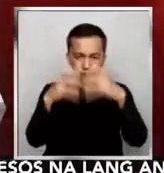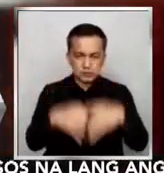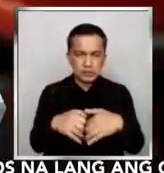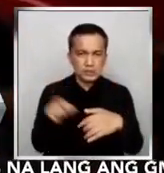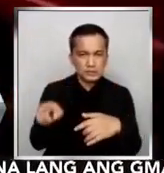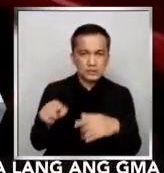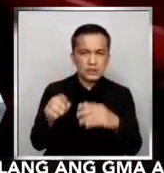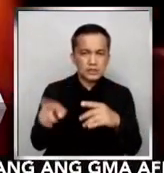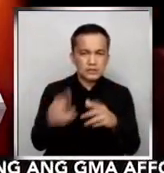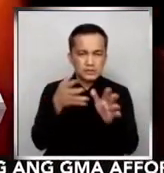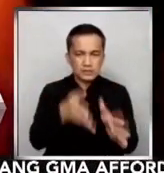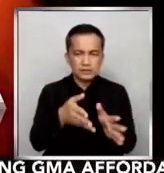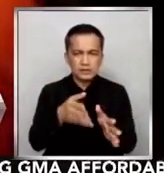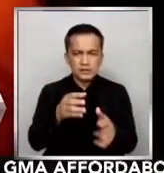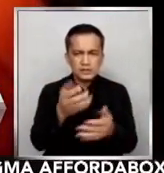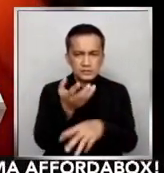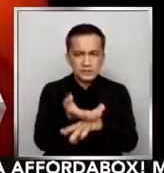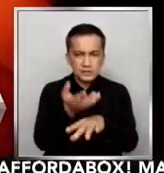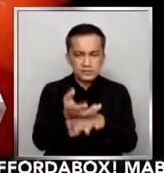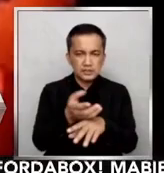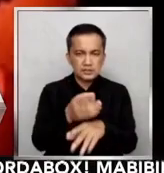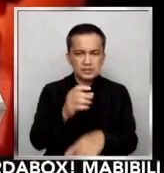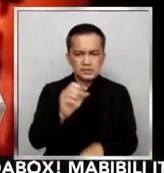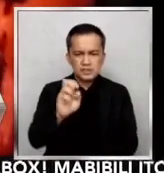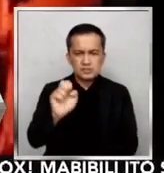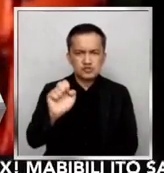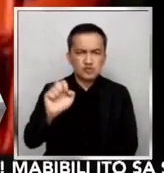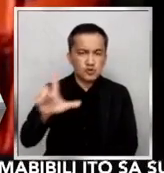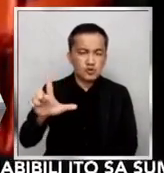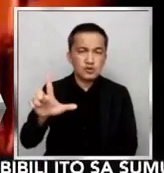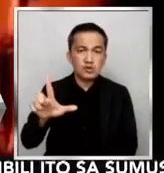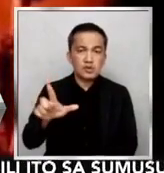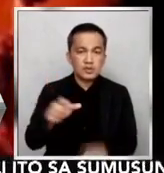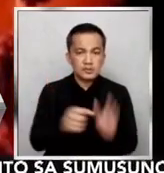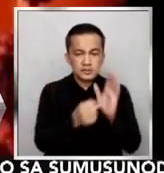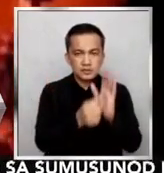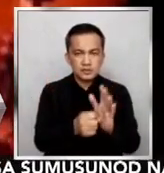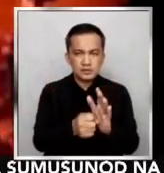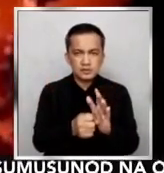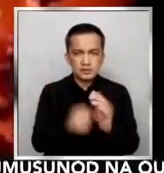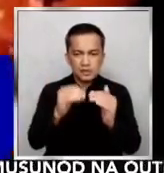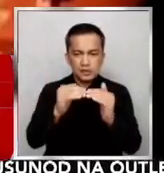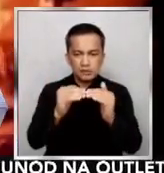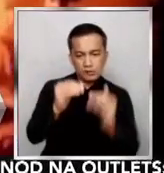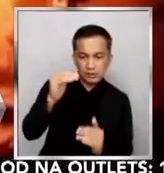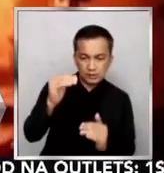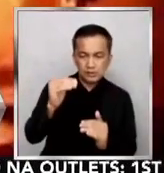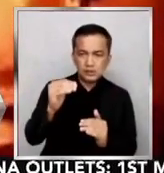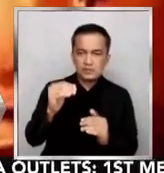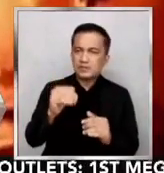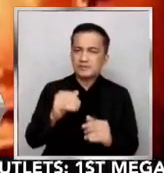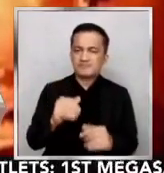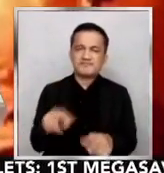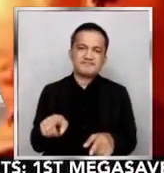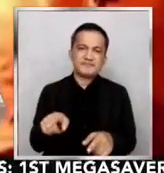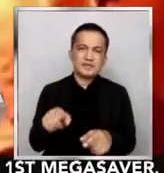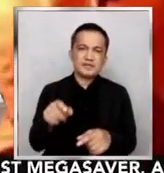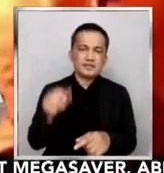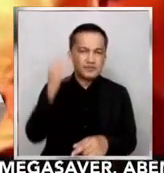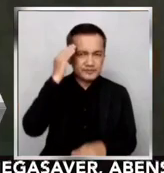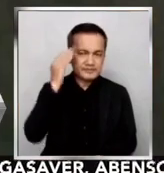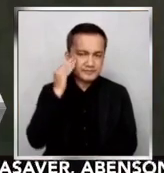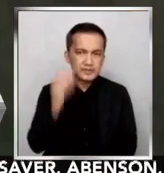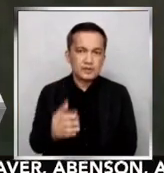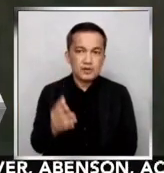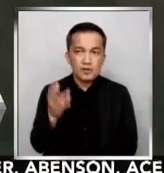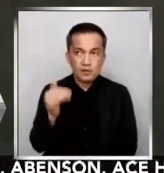natitirang shanty town sa Seoul. Simbolo rin ito ng inequality o di pagkakapantay-pantay sa South Korea dahil katabi